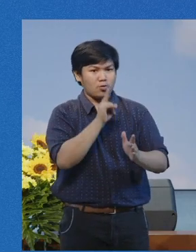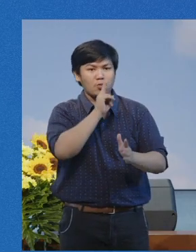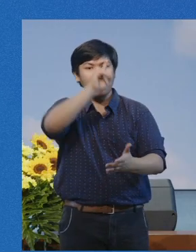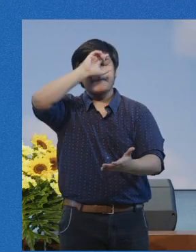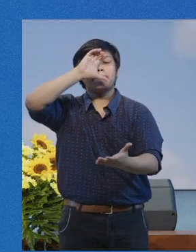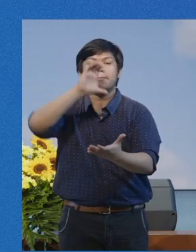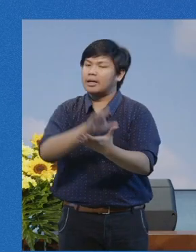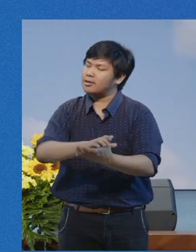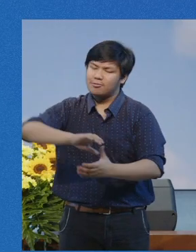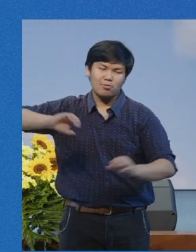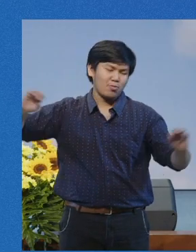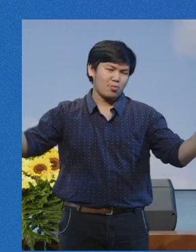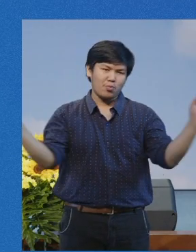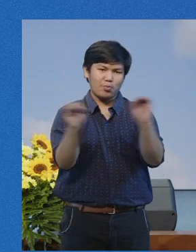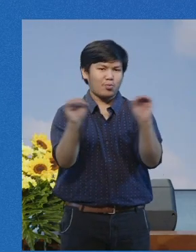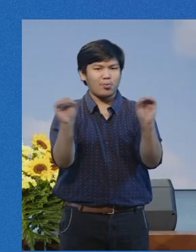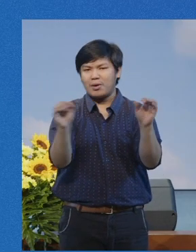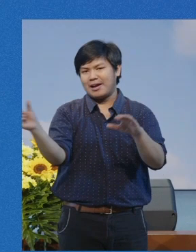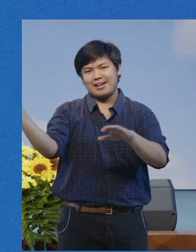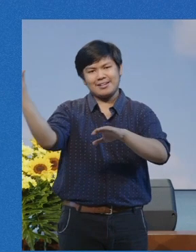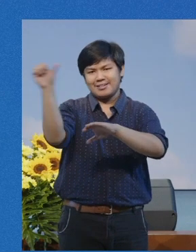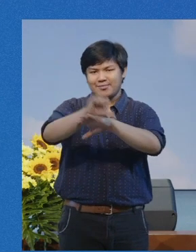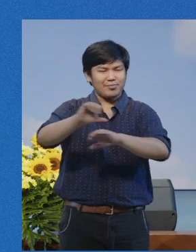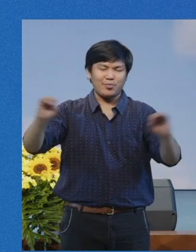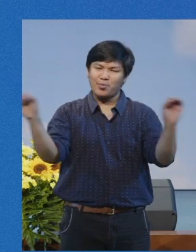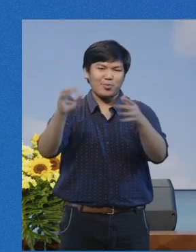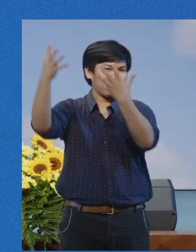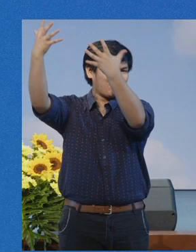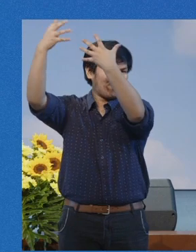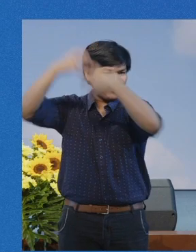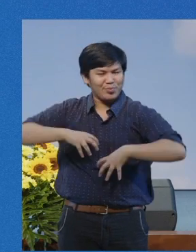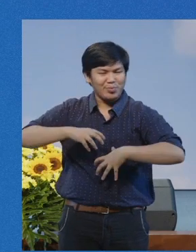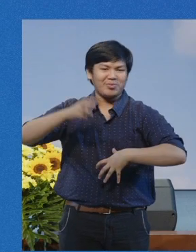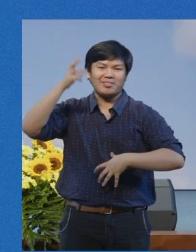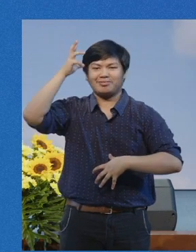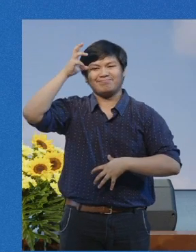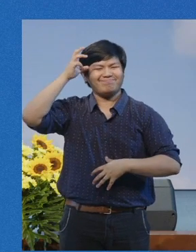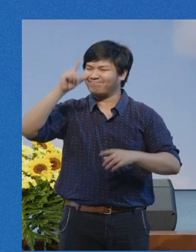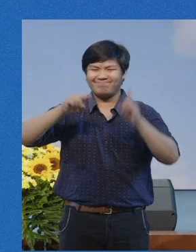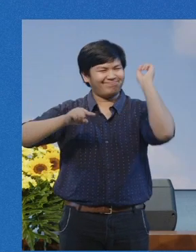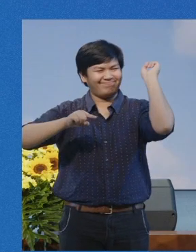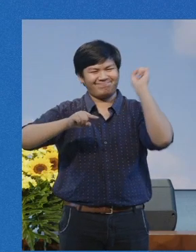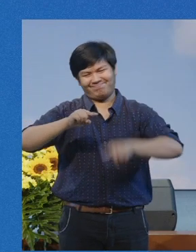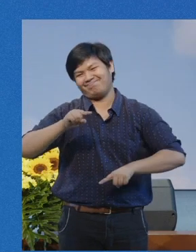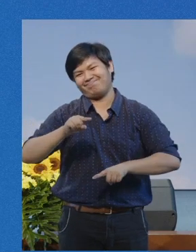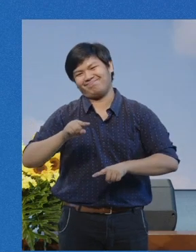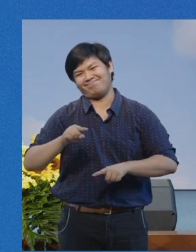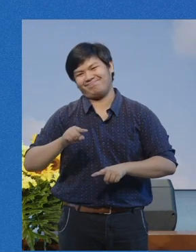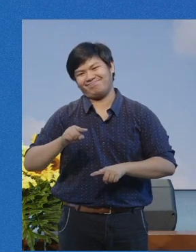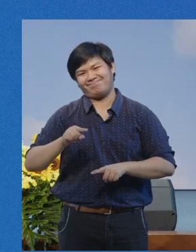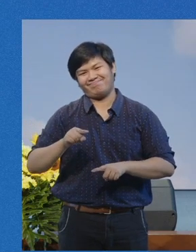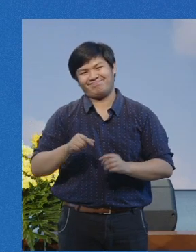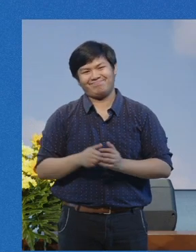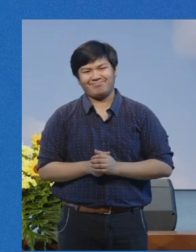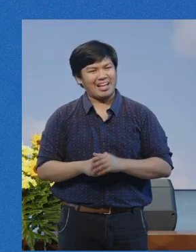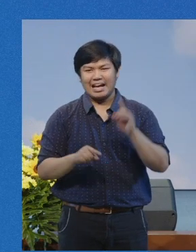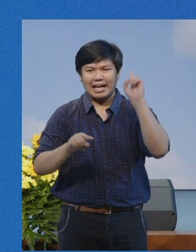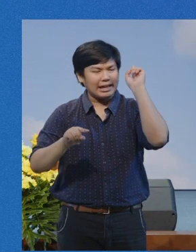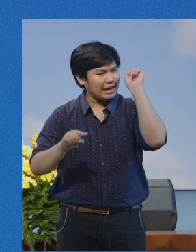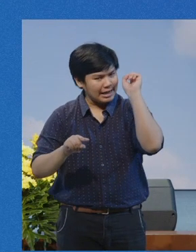hindi kailanman pwedeng saniban at i-take over ng isang evil